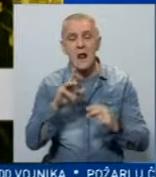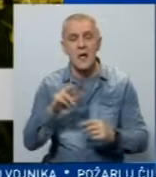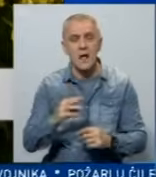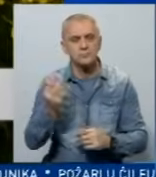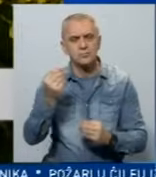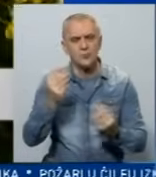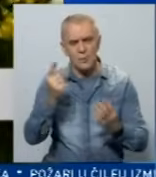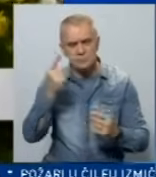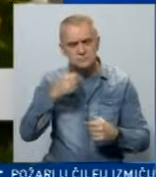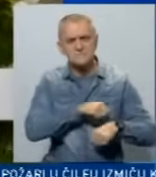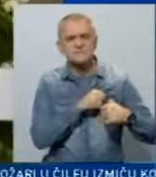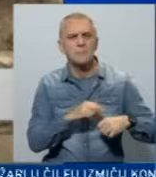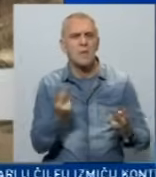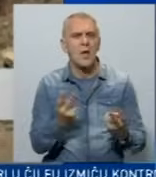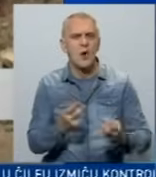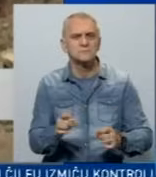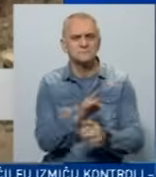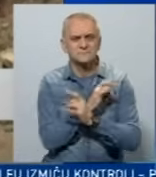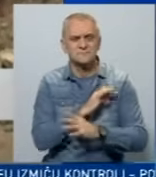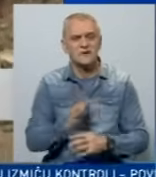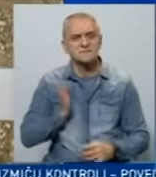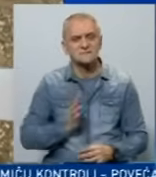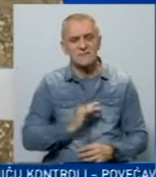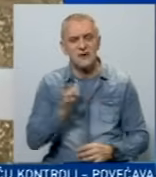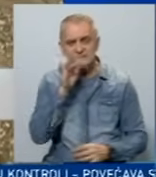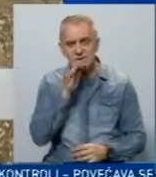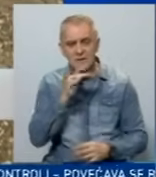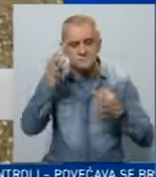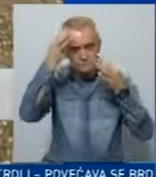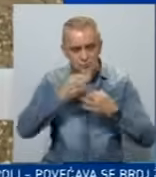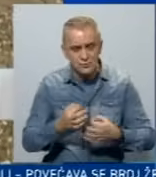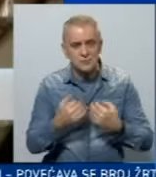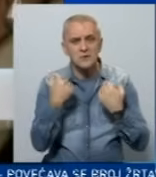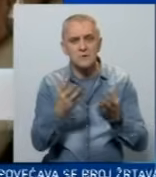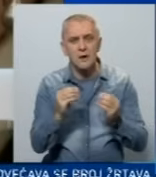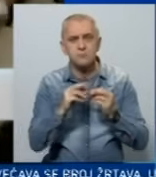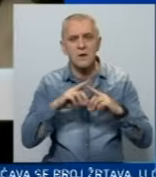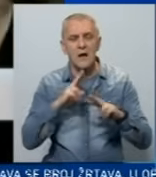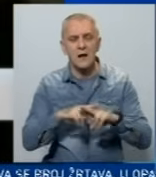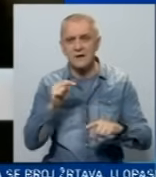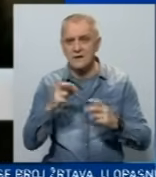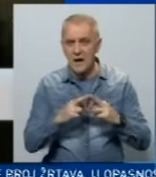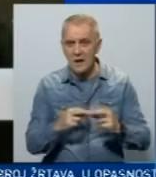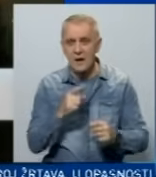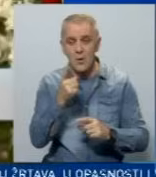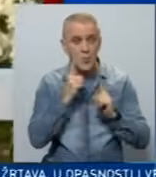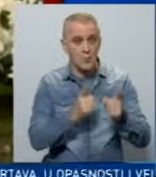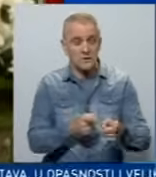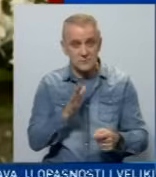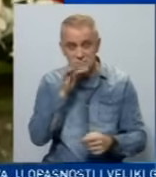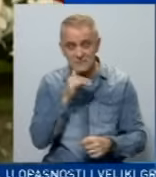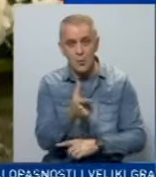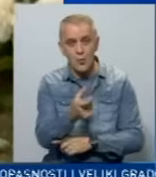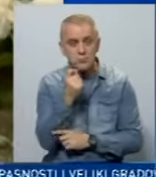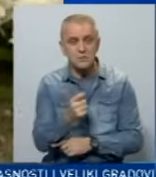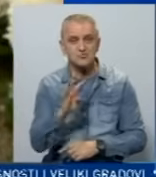simbol stradanja civila Sarajeva. Počast nevino ubijenim odala je i Bahra Hodžić. Tokom rata u Sarajevu su joj